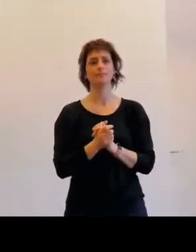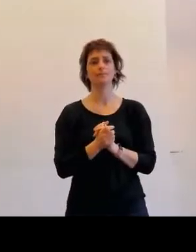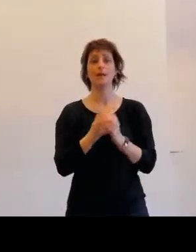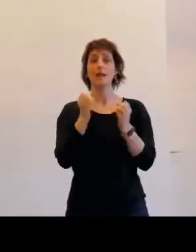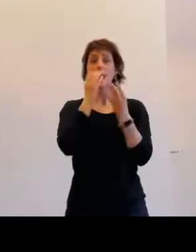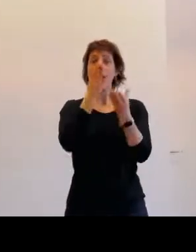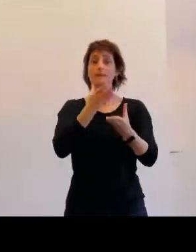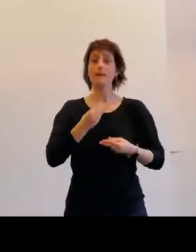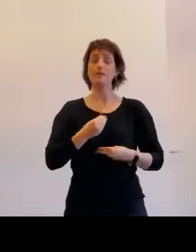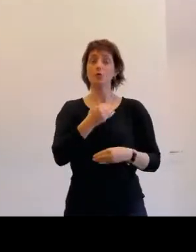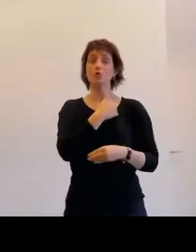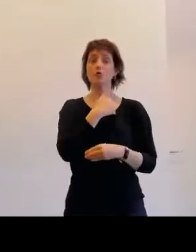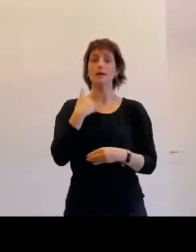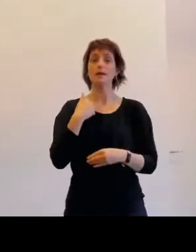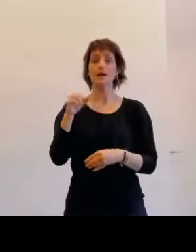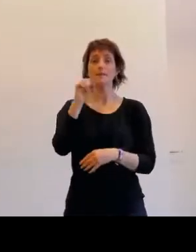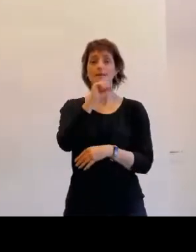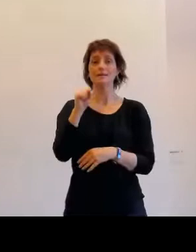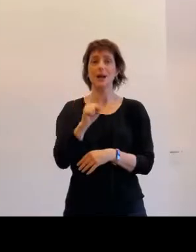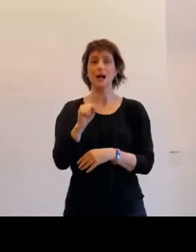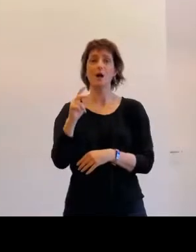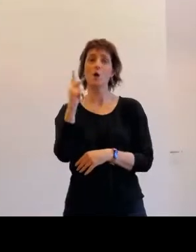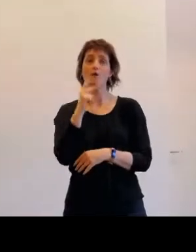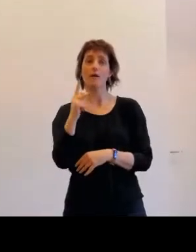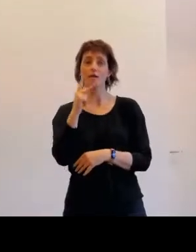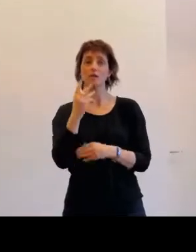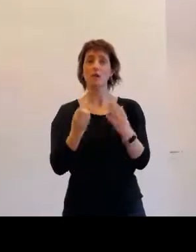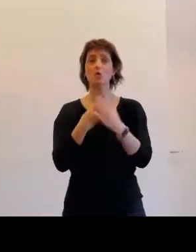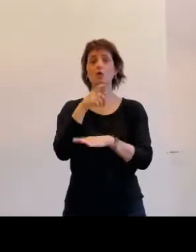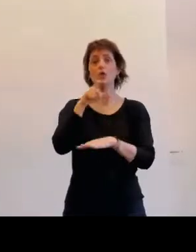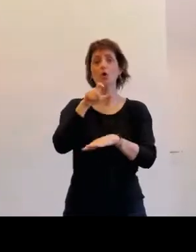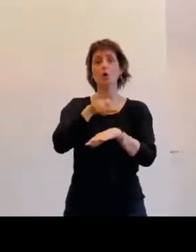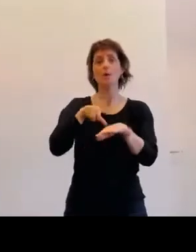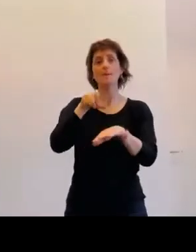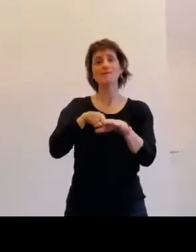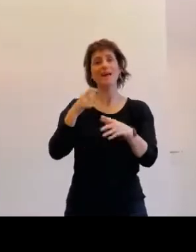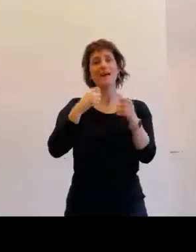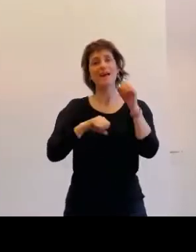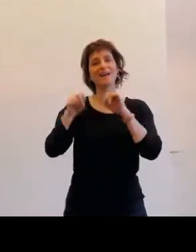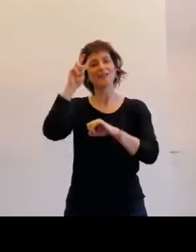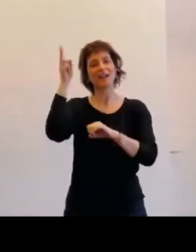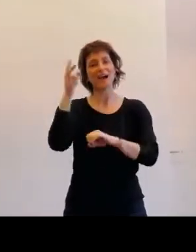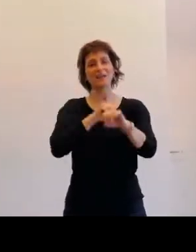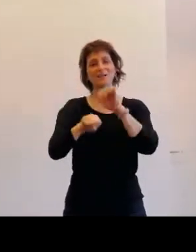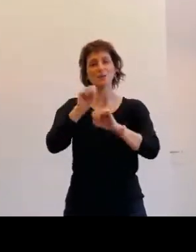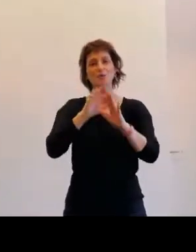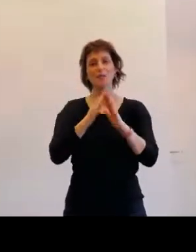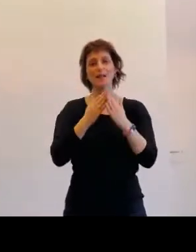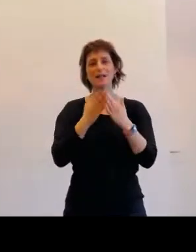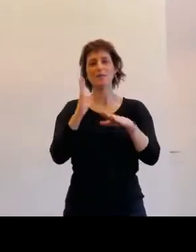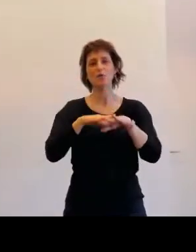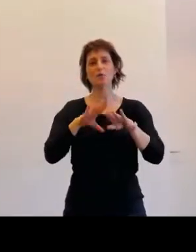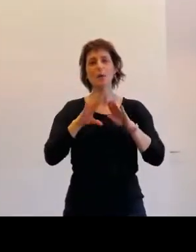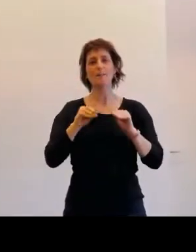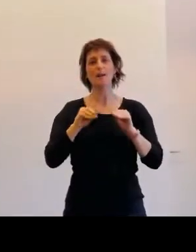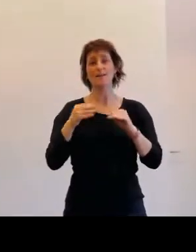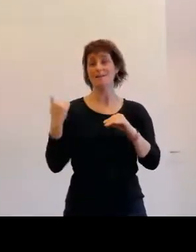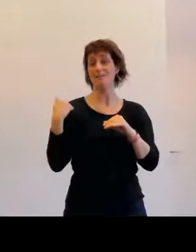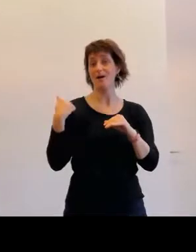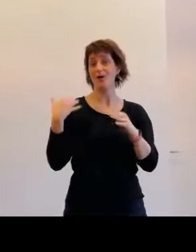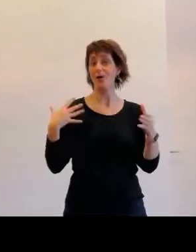Sarah Polacci, la nouvelle commissaire générale du Livre sur la Place, qui a rejoint la ville de Nancy il y a quelques